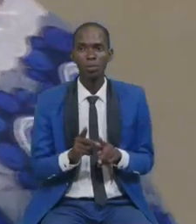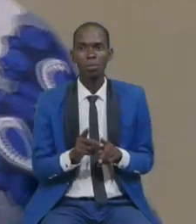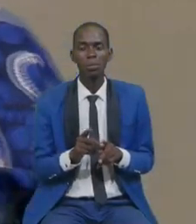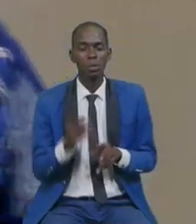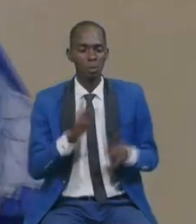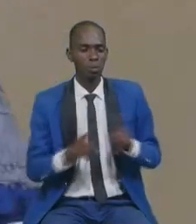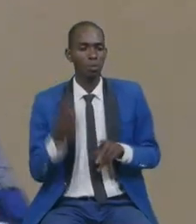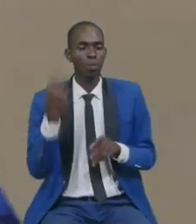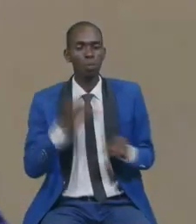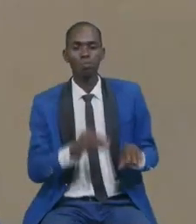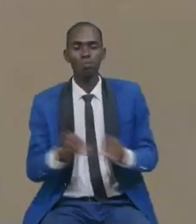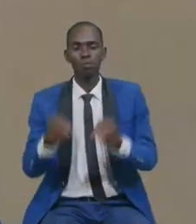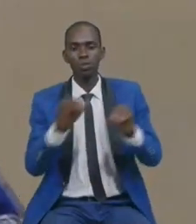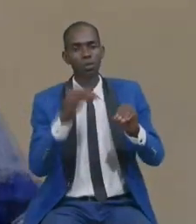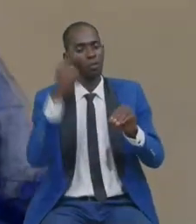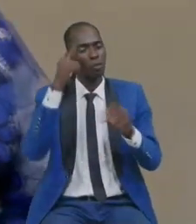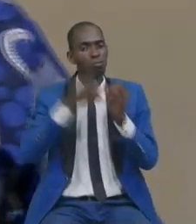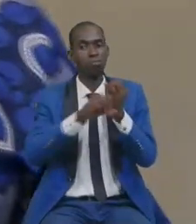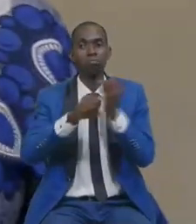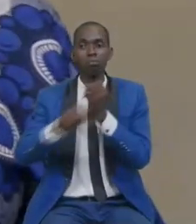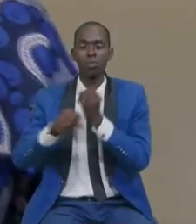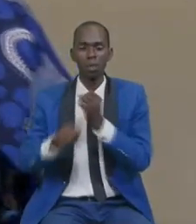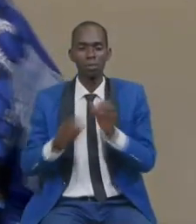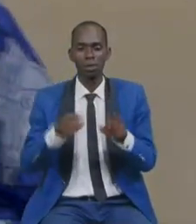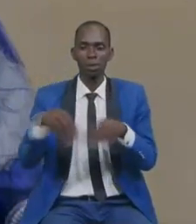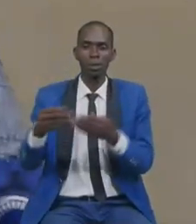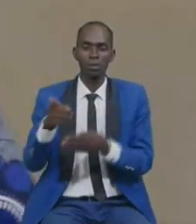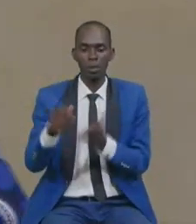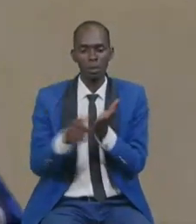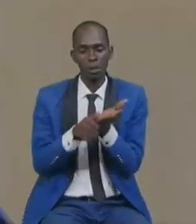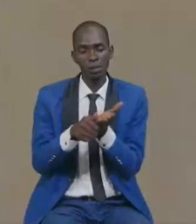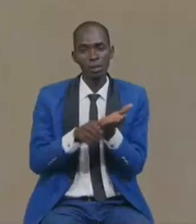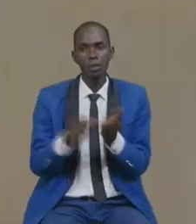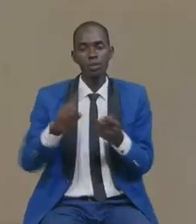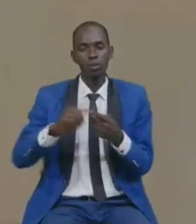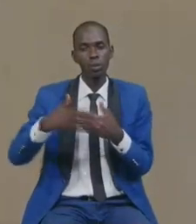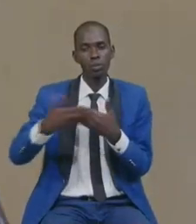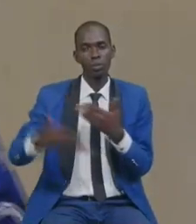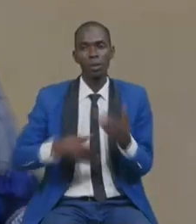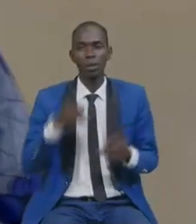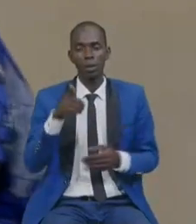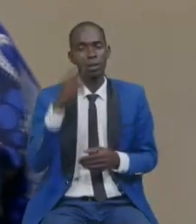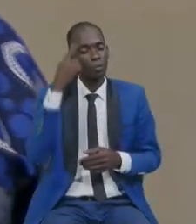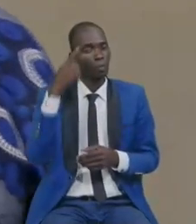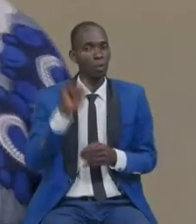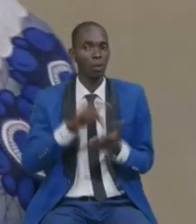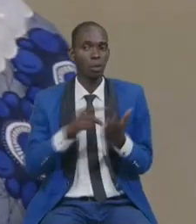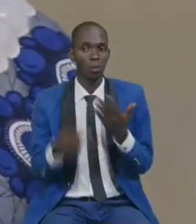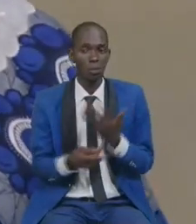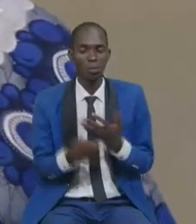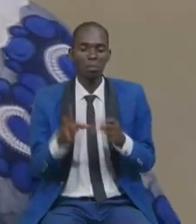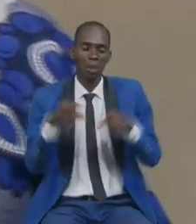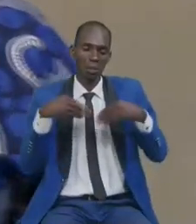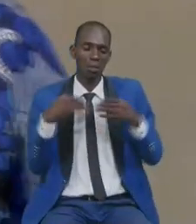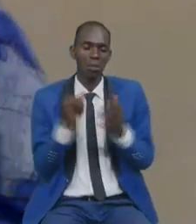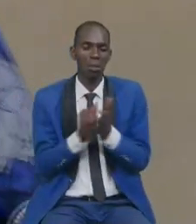publicité. Ils m'ont donné un traité et m'ont invité à la croisade. J'ai pris le traité et j'y suis